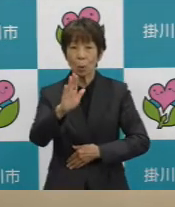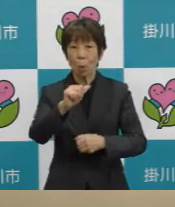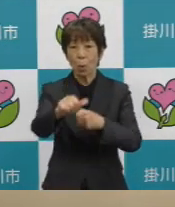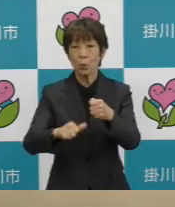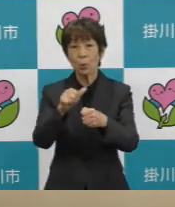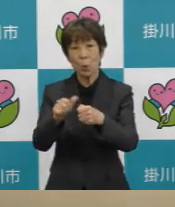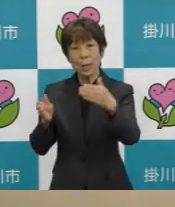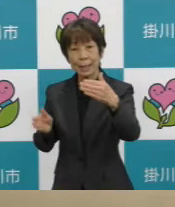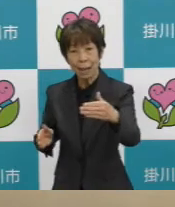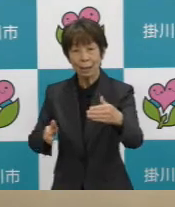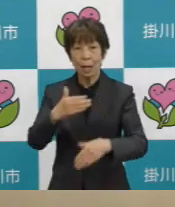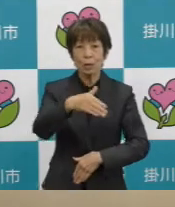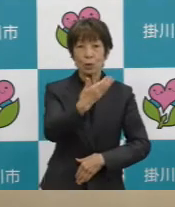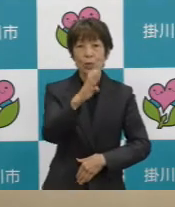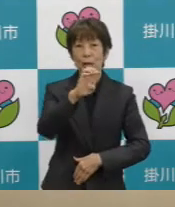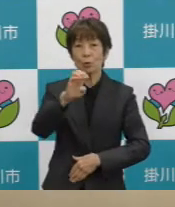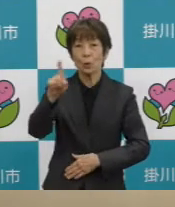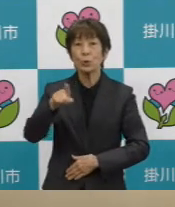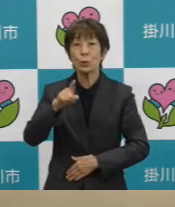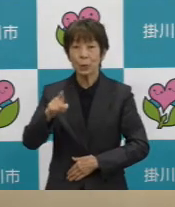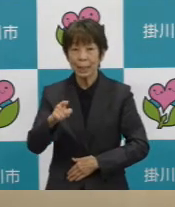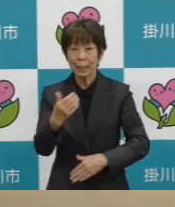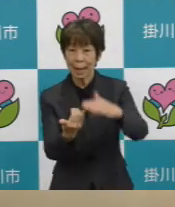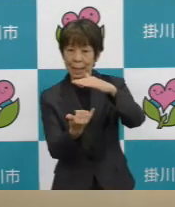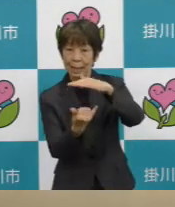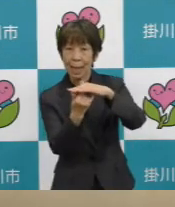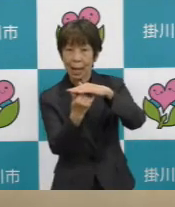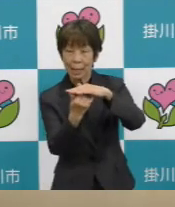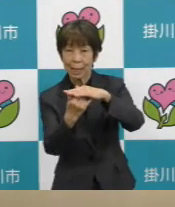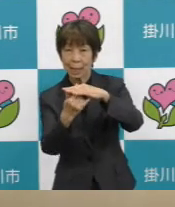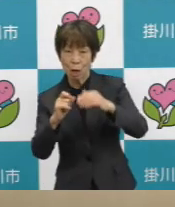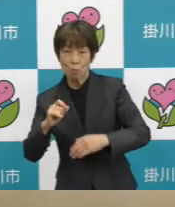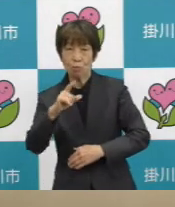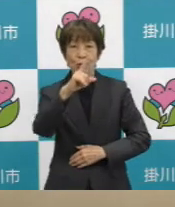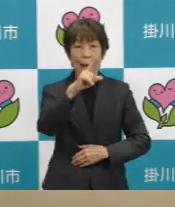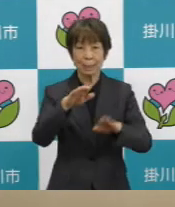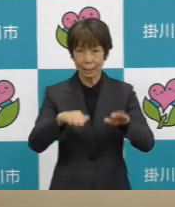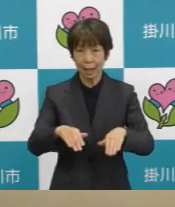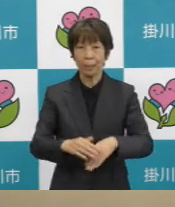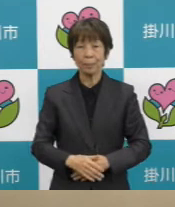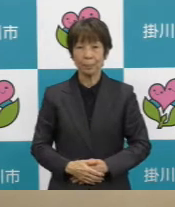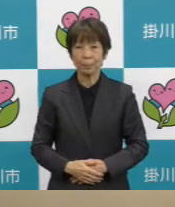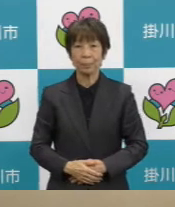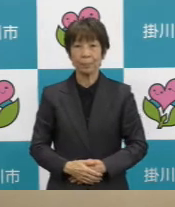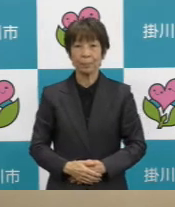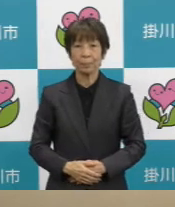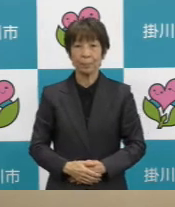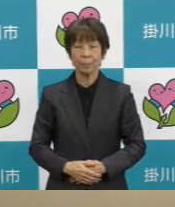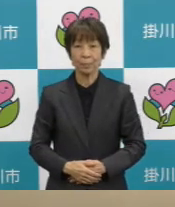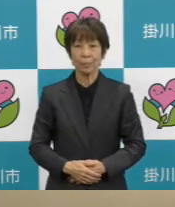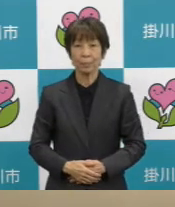で、940人の定員増加を図ったということで、あります。